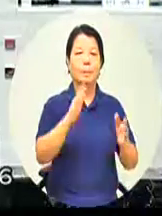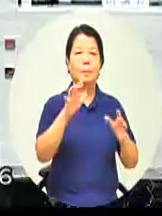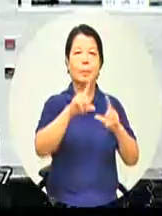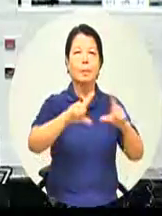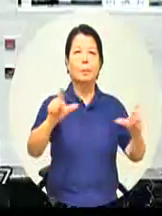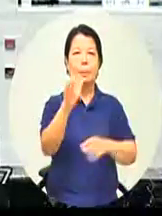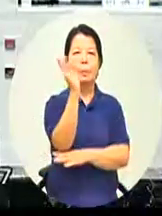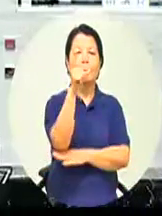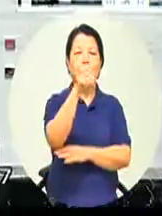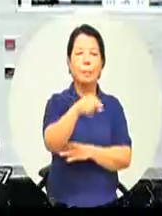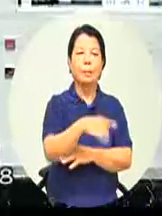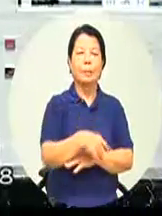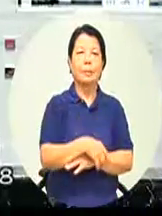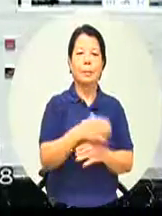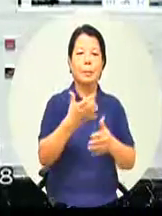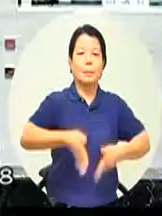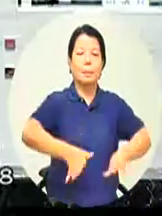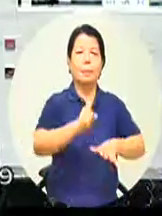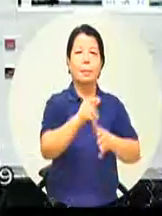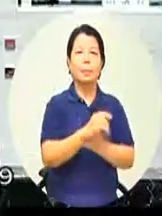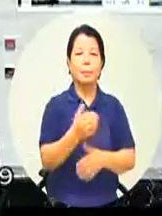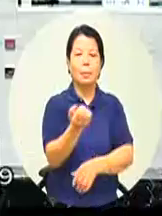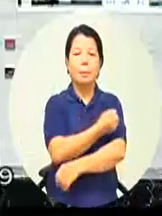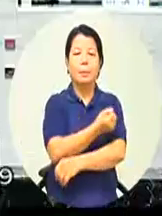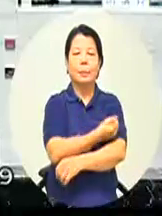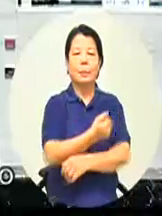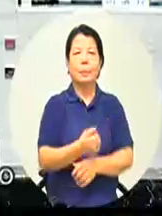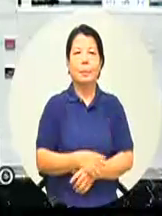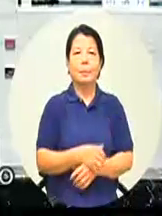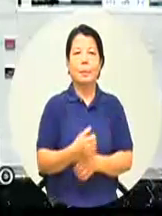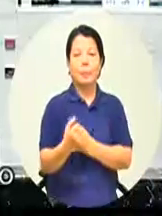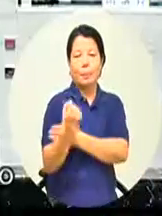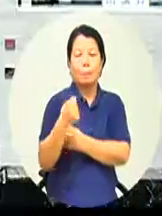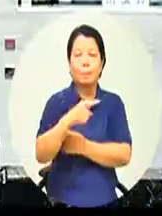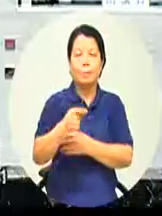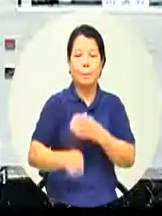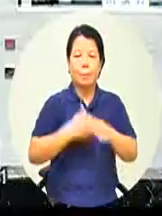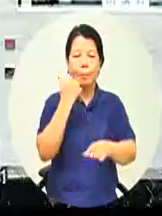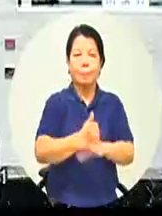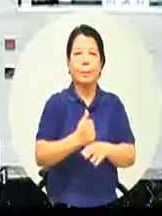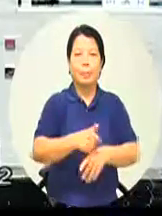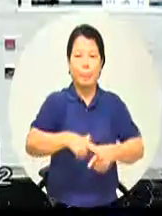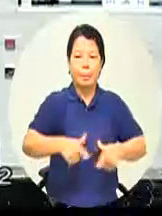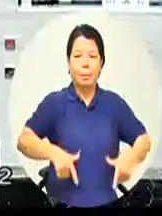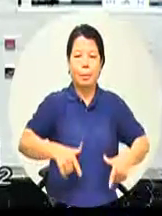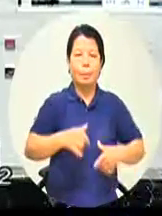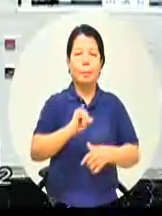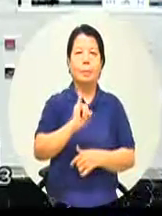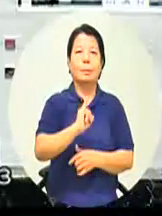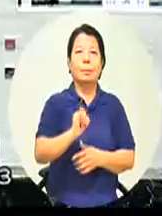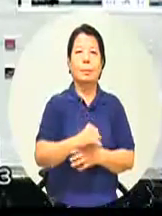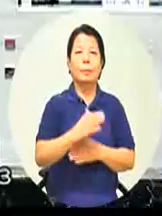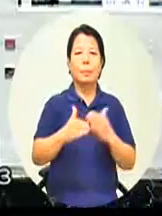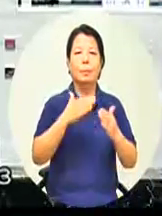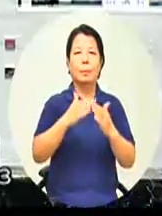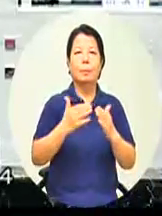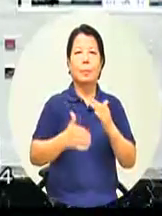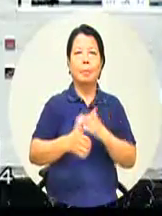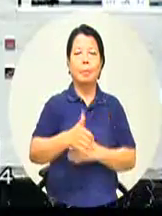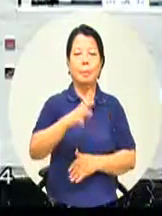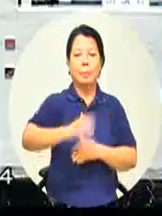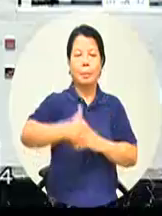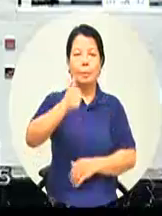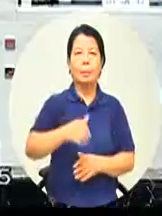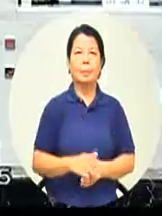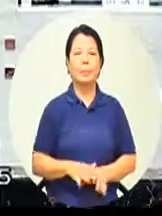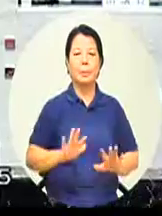后很努力的才当了我们的雄女的校长，也谢谢你的加油。好，来，现在请我们